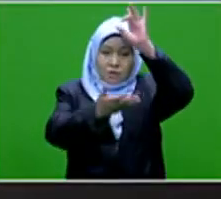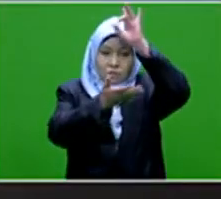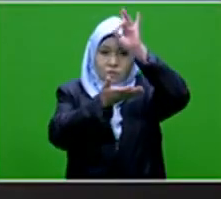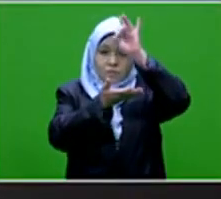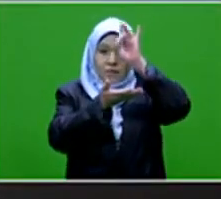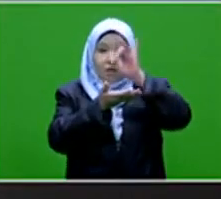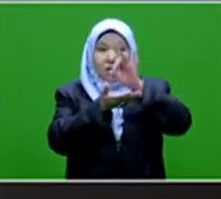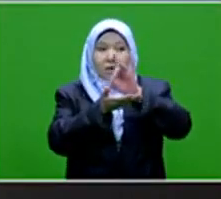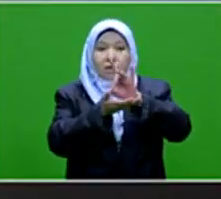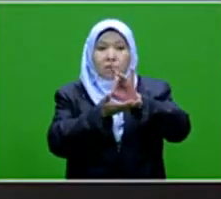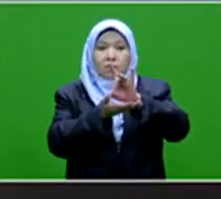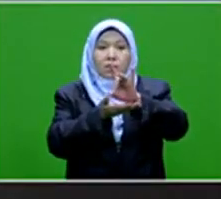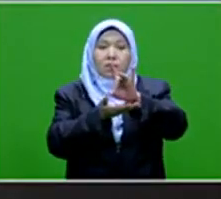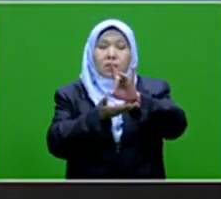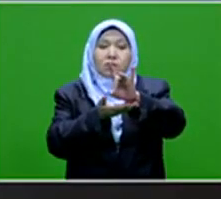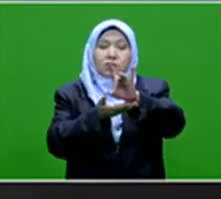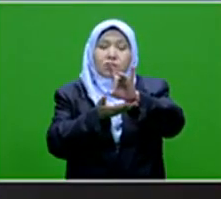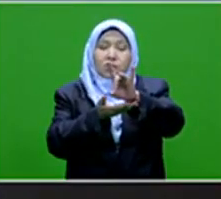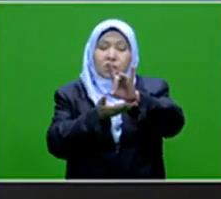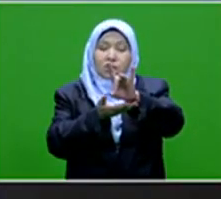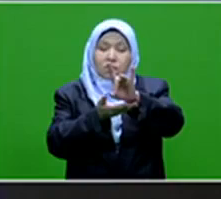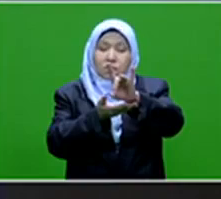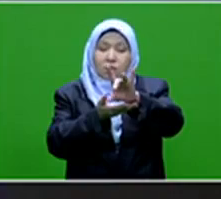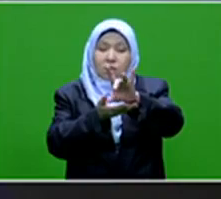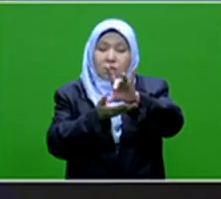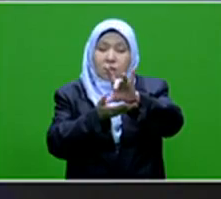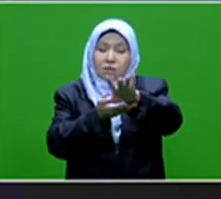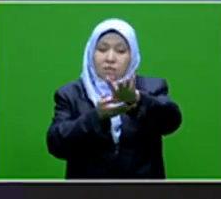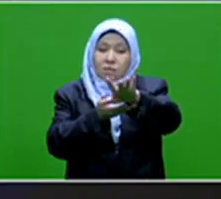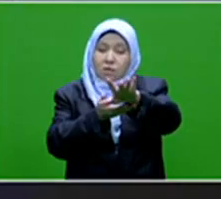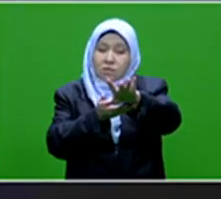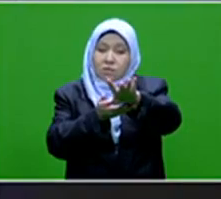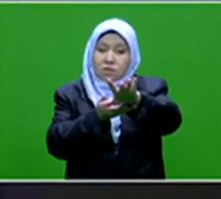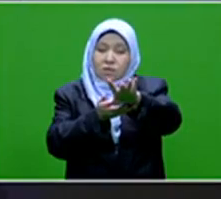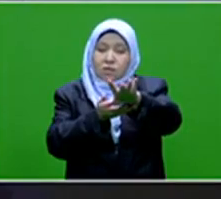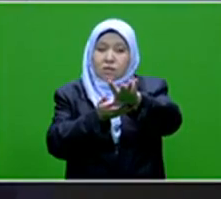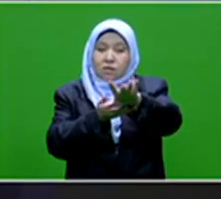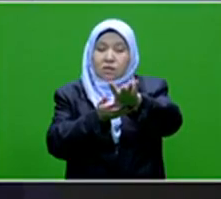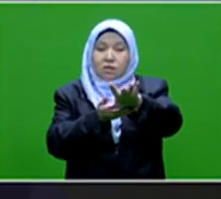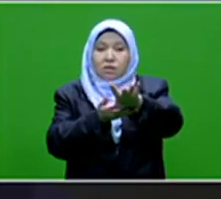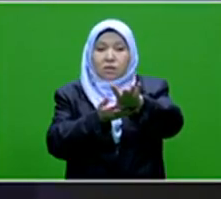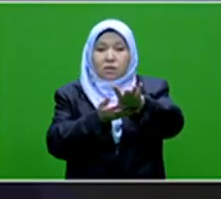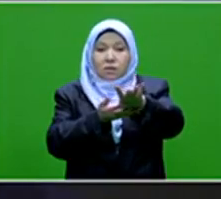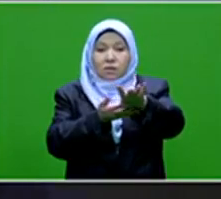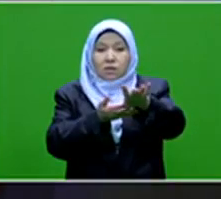أعوذ بالله من الشيطان